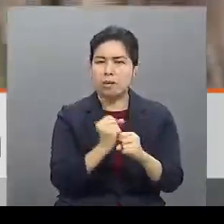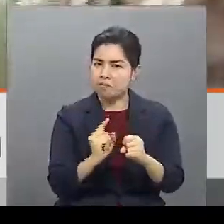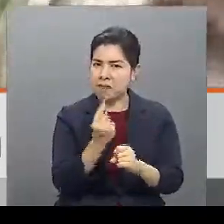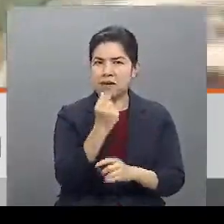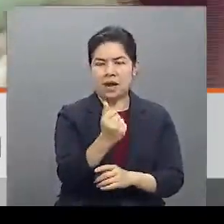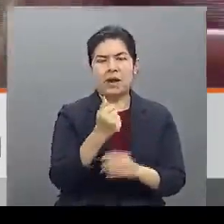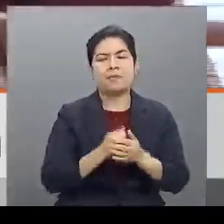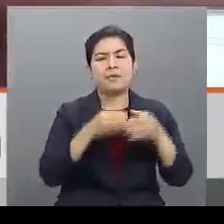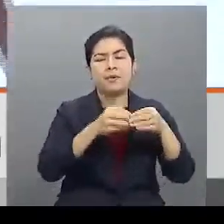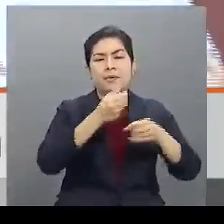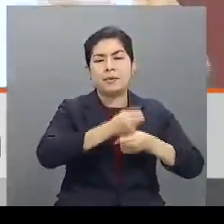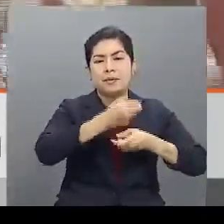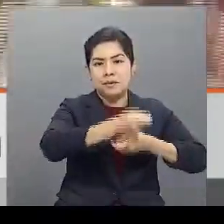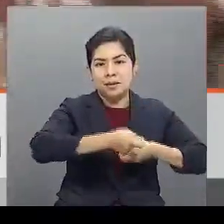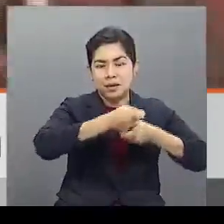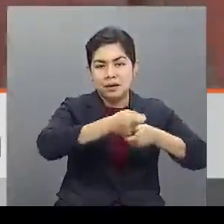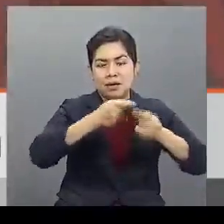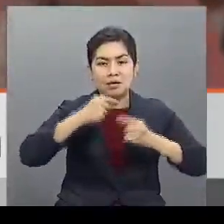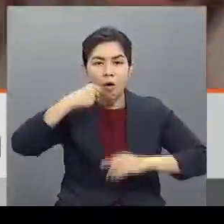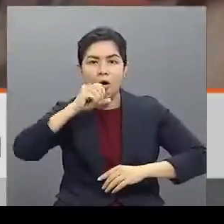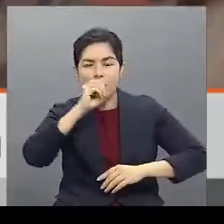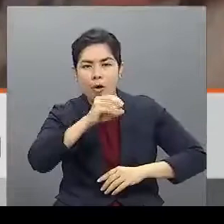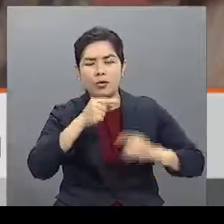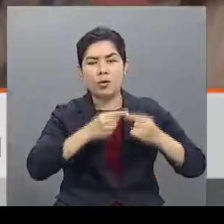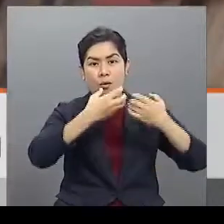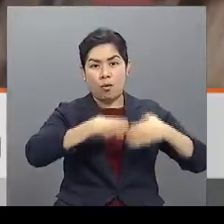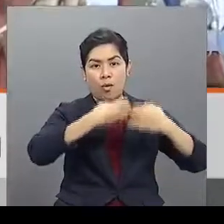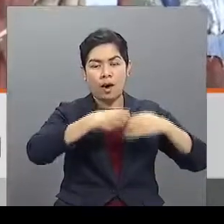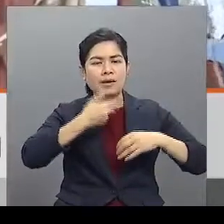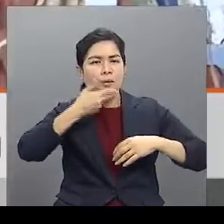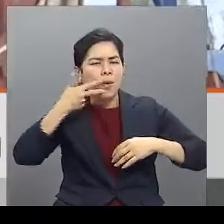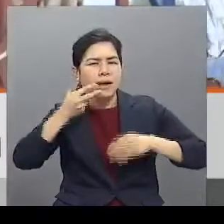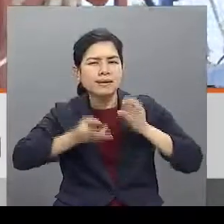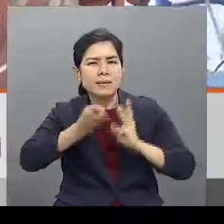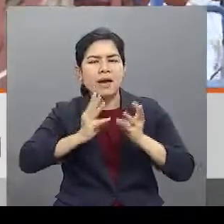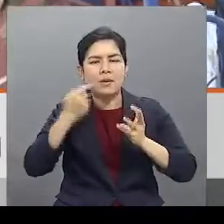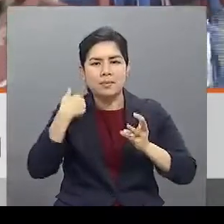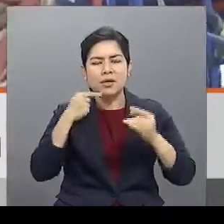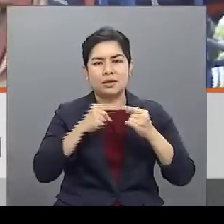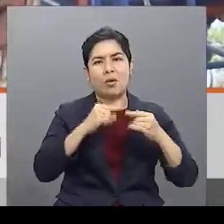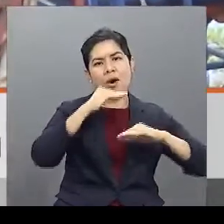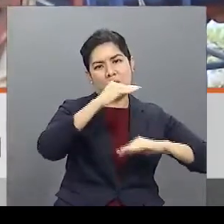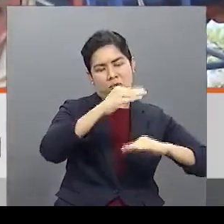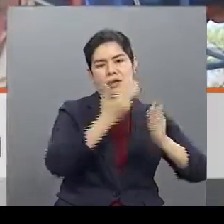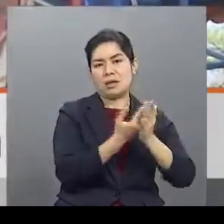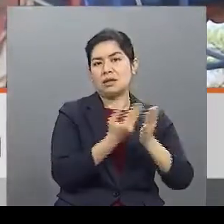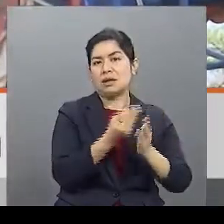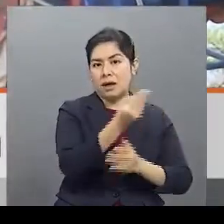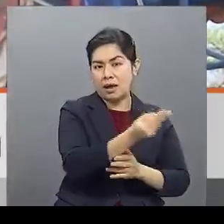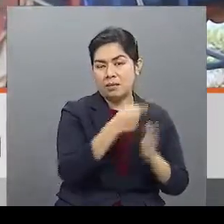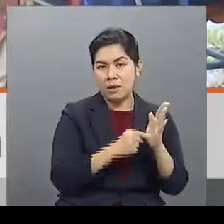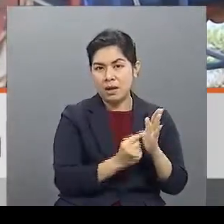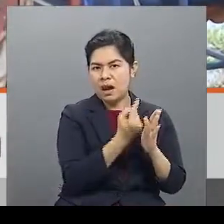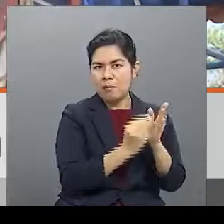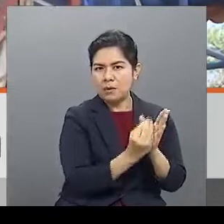บันโรงงานน้ำตาลก็จะให้โควต้าเพื่อประกันราคารับซื้อแล้วก็ส่งเสริมปัจจัยการผลิตตั้งแต่เริ่มปลูกไปจนถึงเก็บเกี่ยว